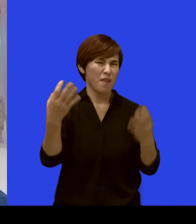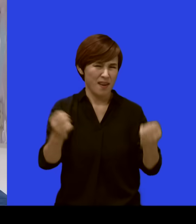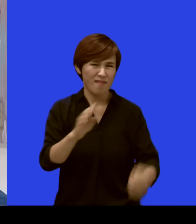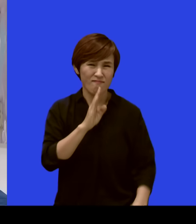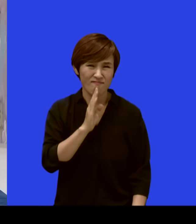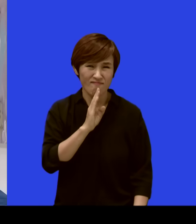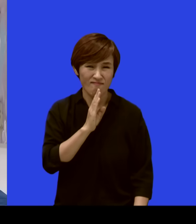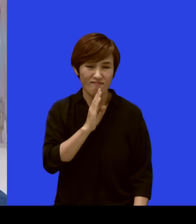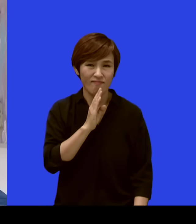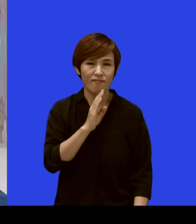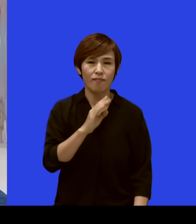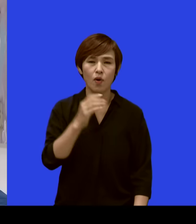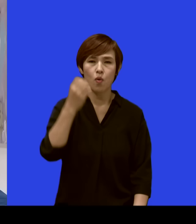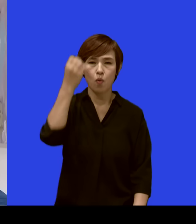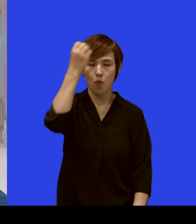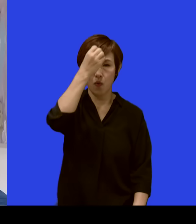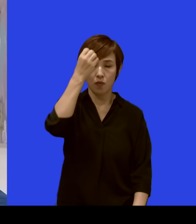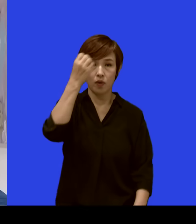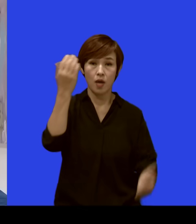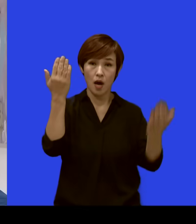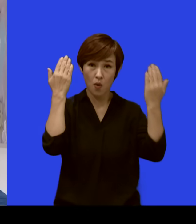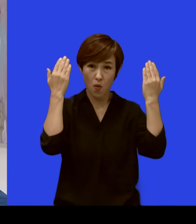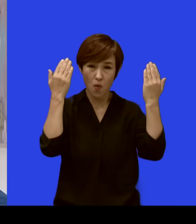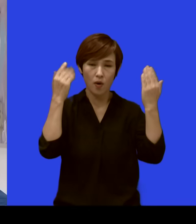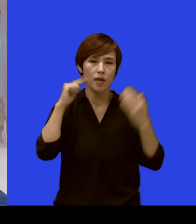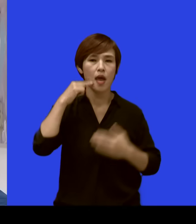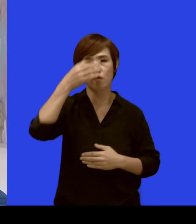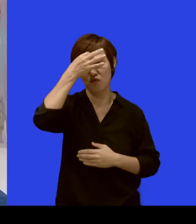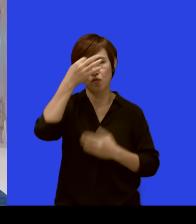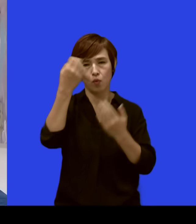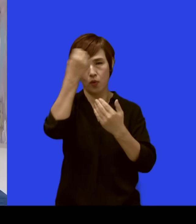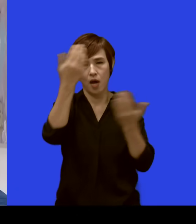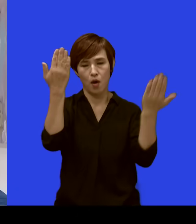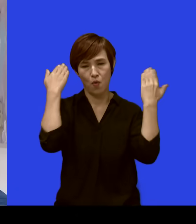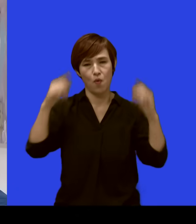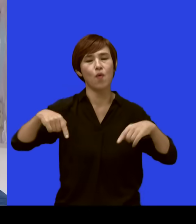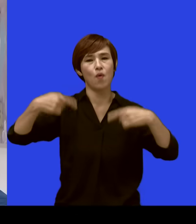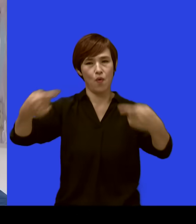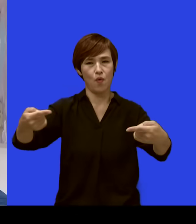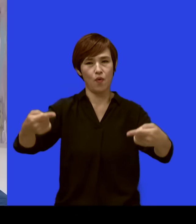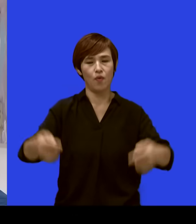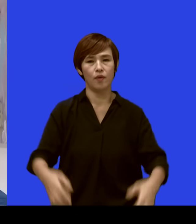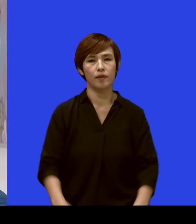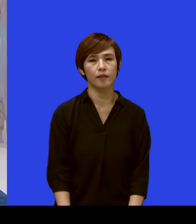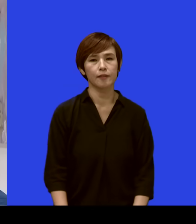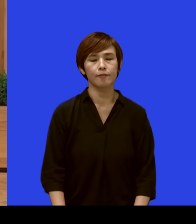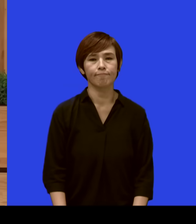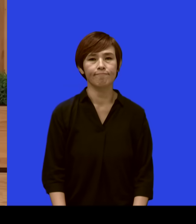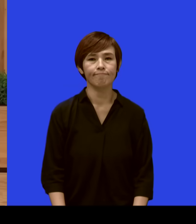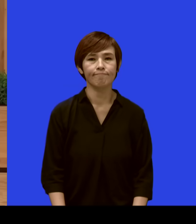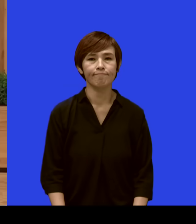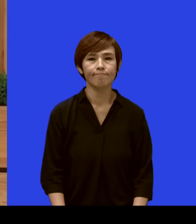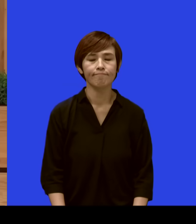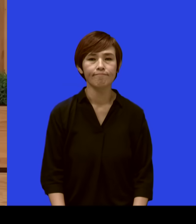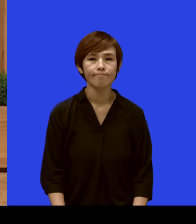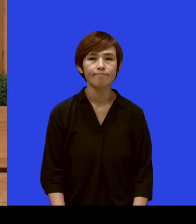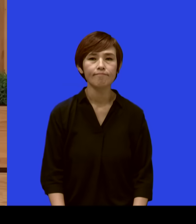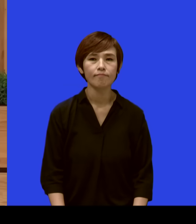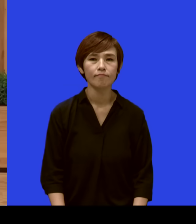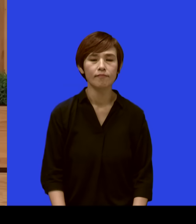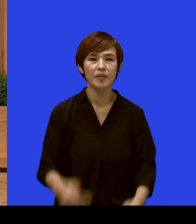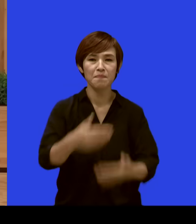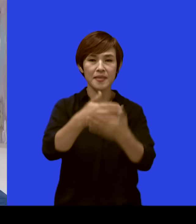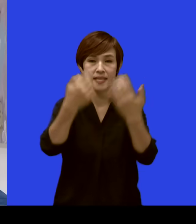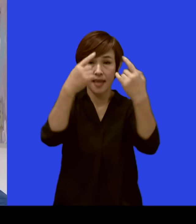이제 그 고등학교를 예고를 갔습니다. 경기 예고를. 거기는 국립이어가지고 일반 고등학교랑 등록금이 똑같습니다. 그리고